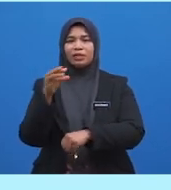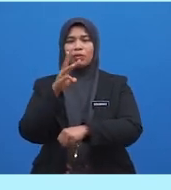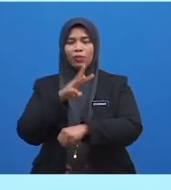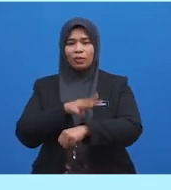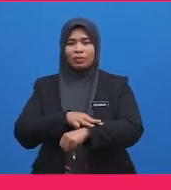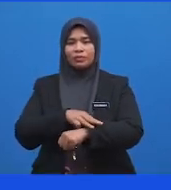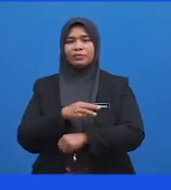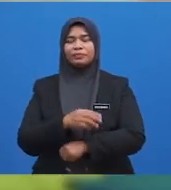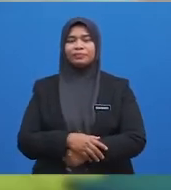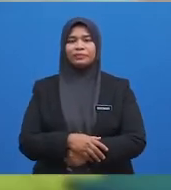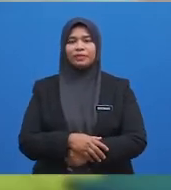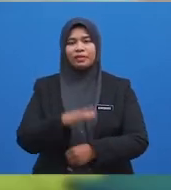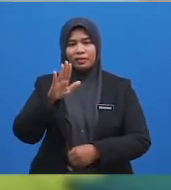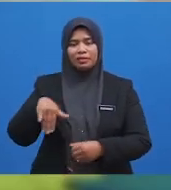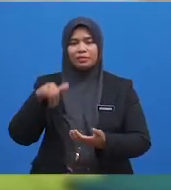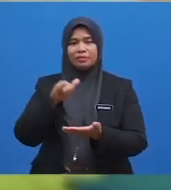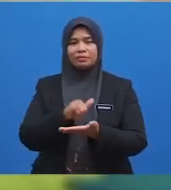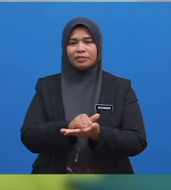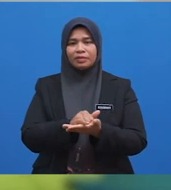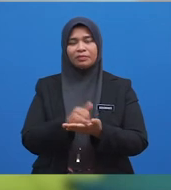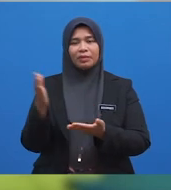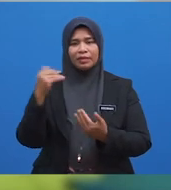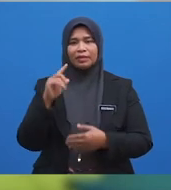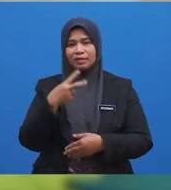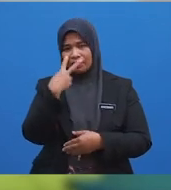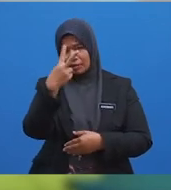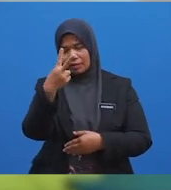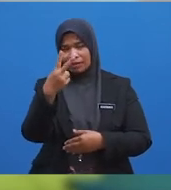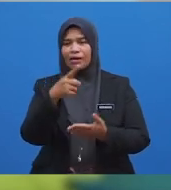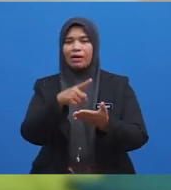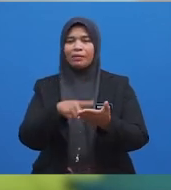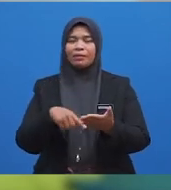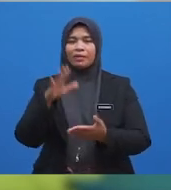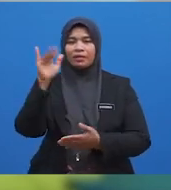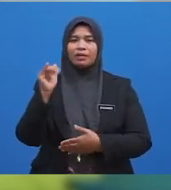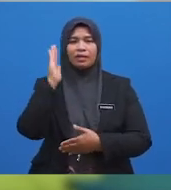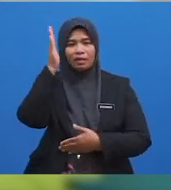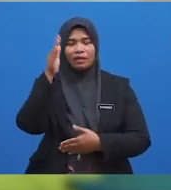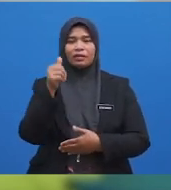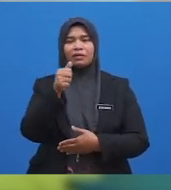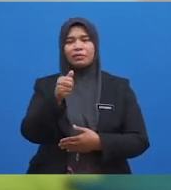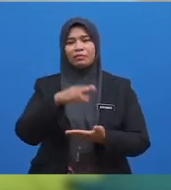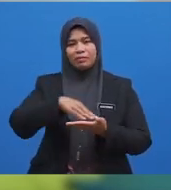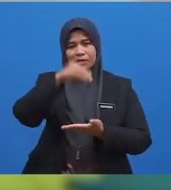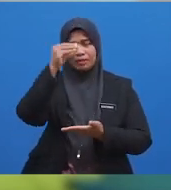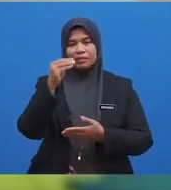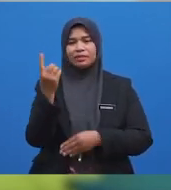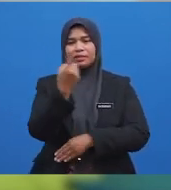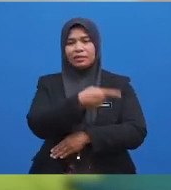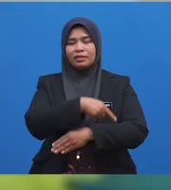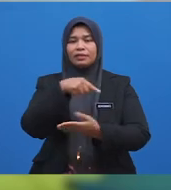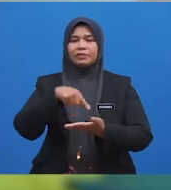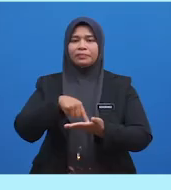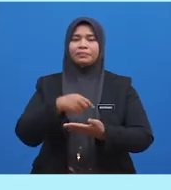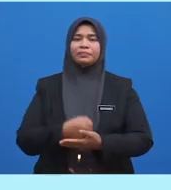waktu sebelum itu Mari kita lihat apa yang akan kamu pelajari pada hari